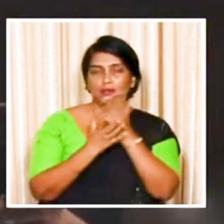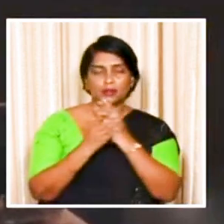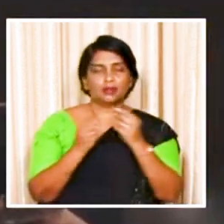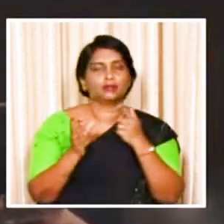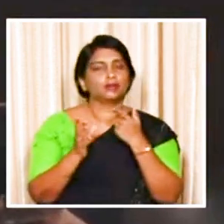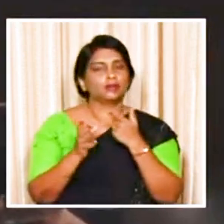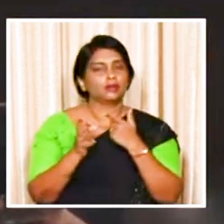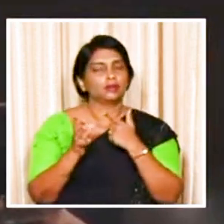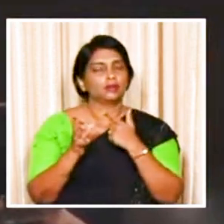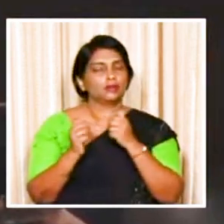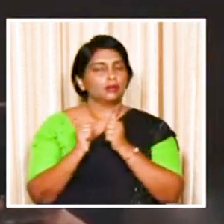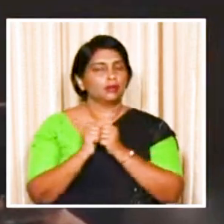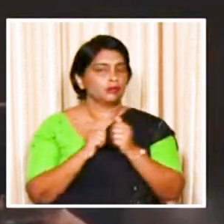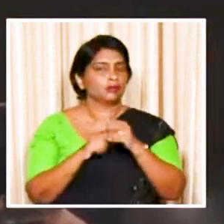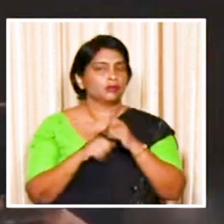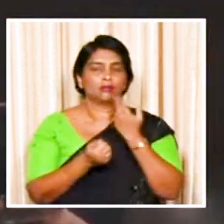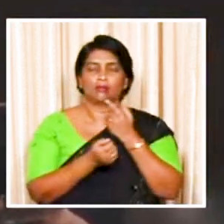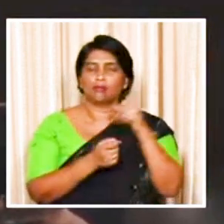அவர்கள்